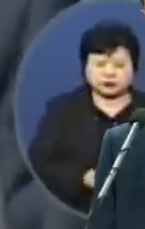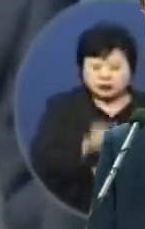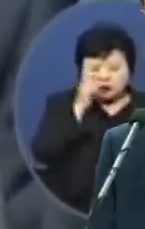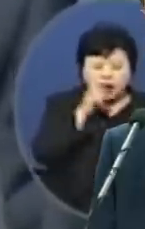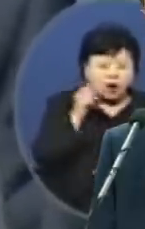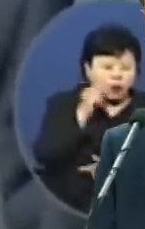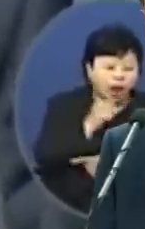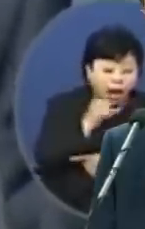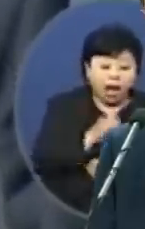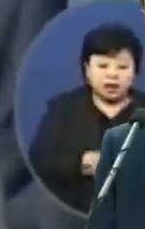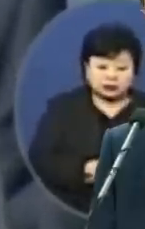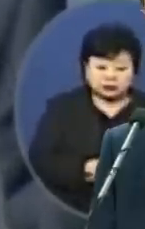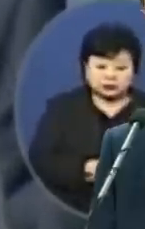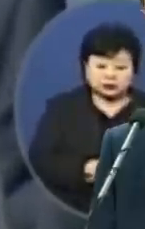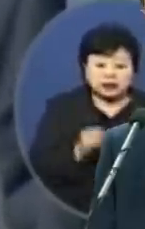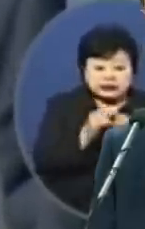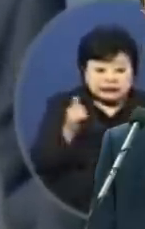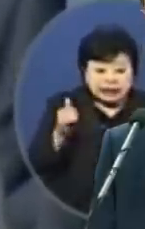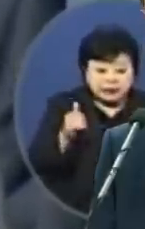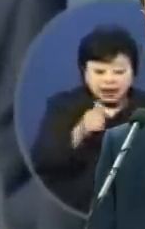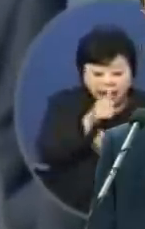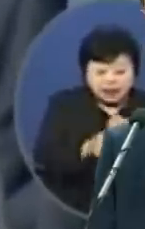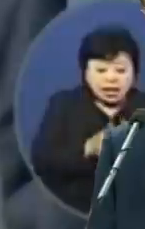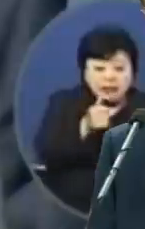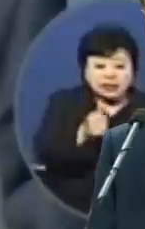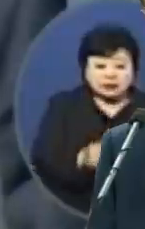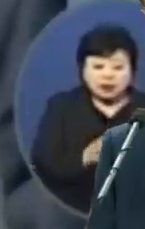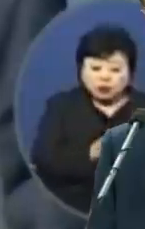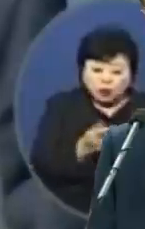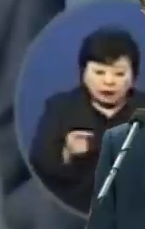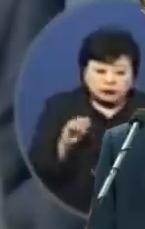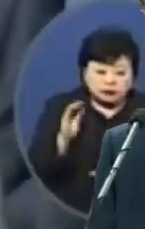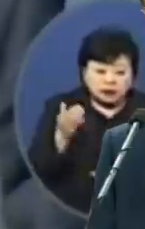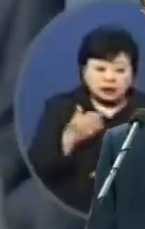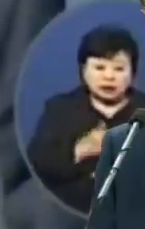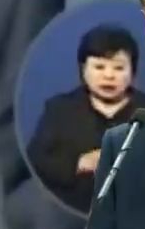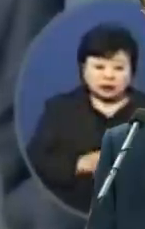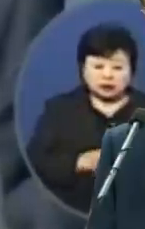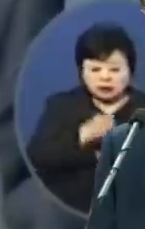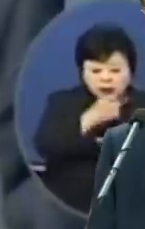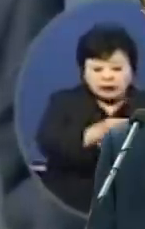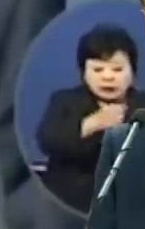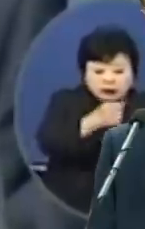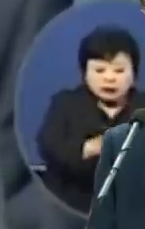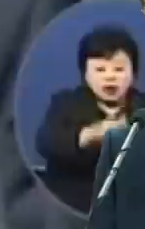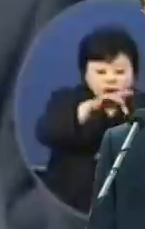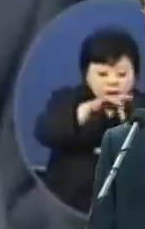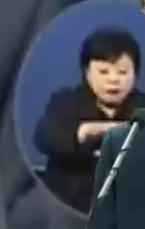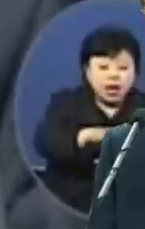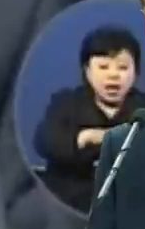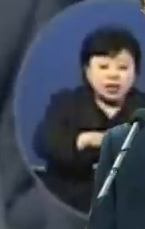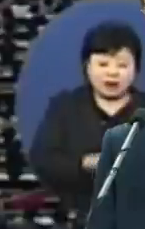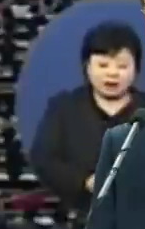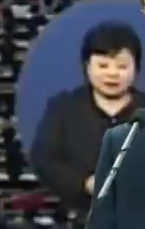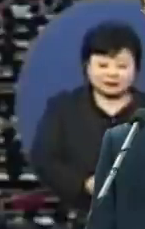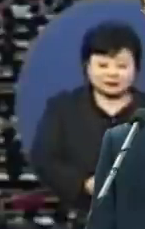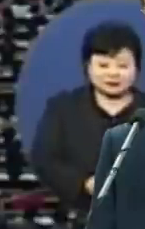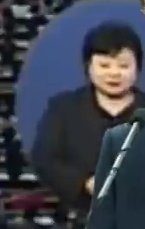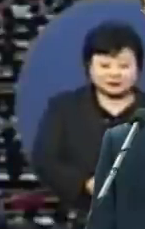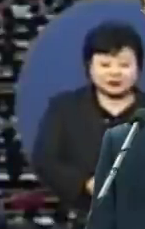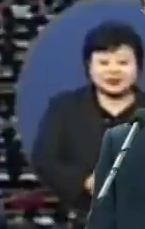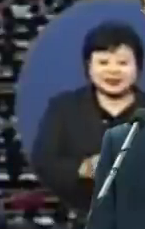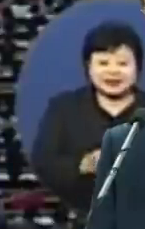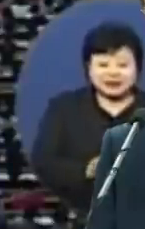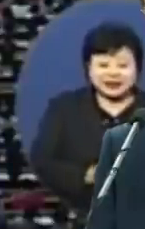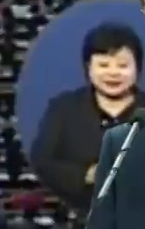것은 사람으로 하여금 하나님과 동등되게 만들려는 마귀의 궤계인 것입니다.